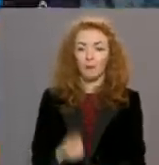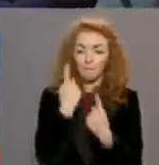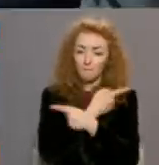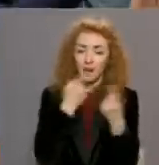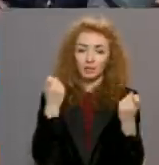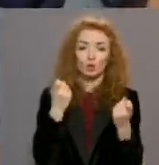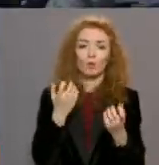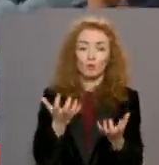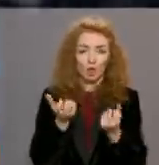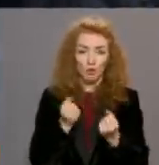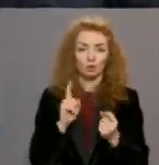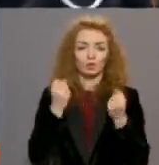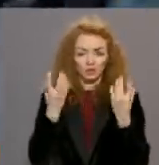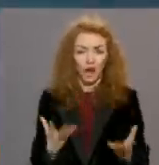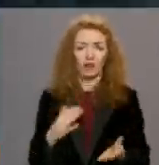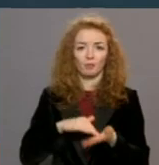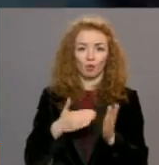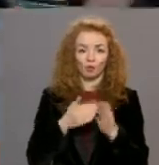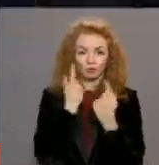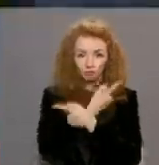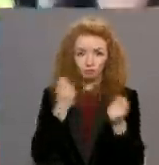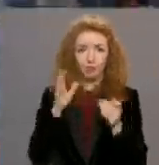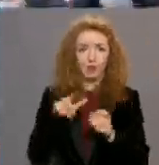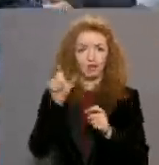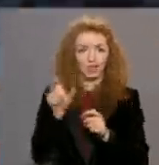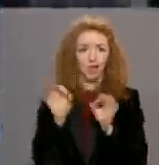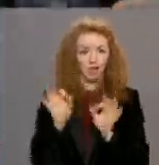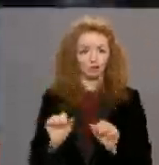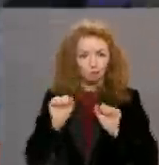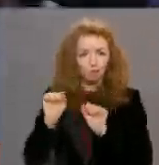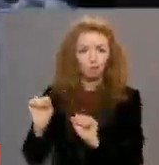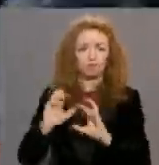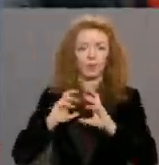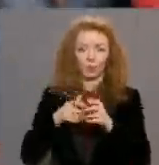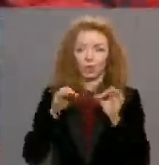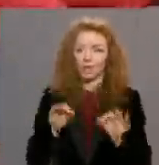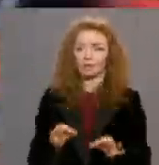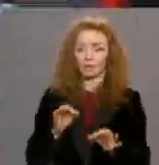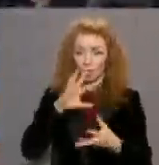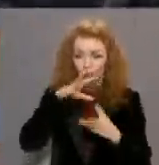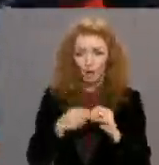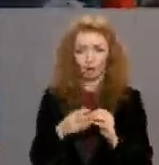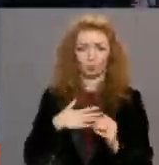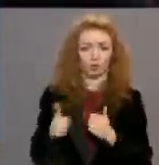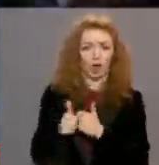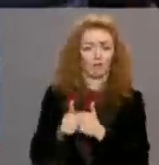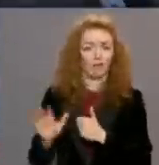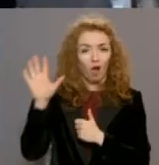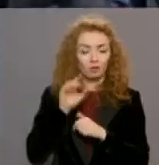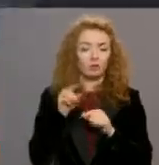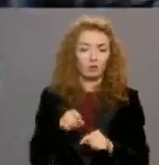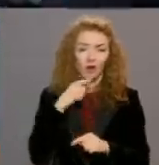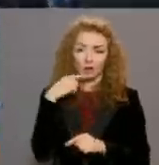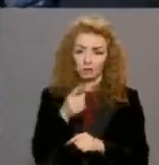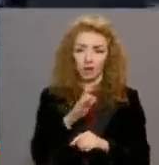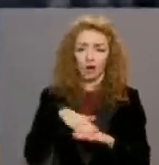Paziņojuma pieņemšana ir skaidra pozīcijas paušana, iestājoties par cilvēktiesībām un starptautisko tiesību ievērošanu mūsu kaimiņu valstī. Tā norāda